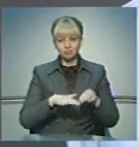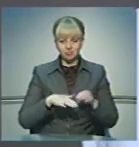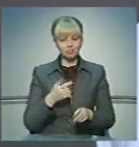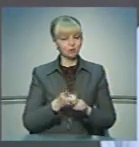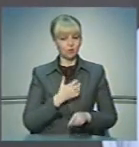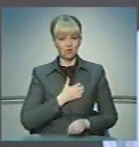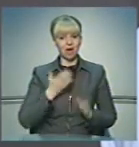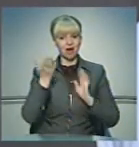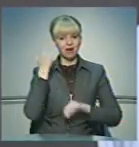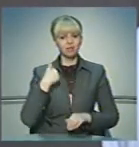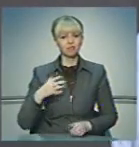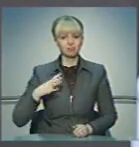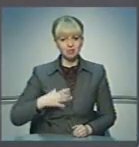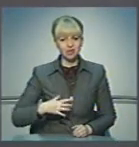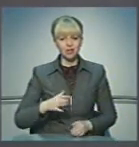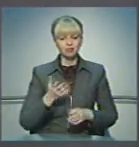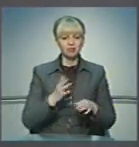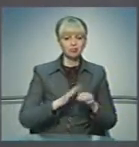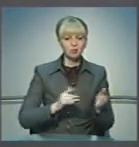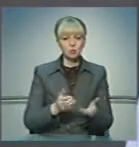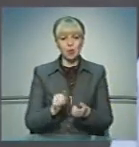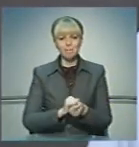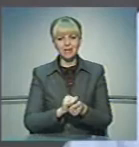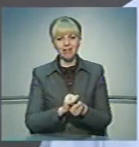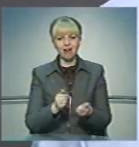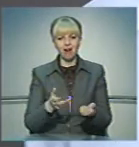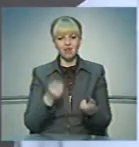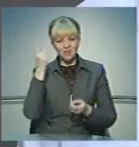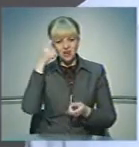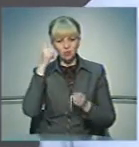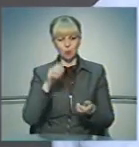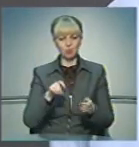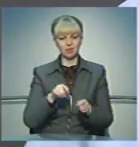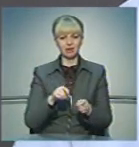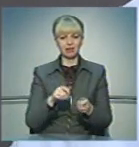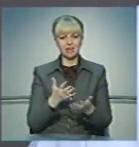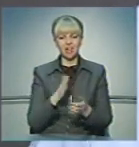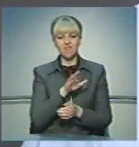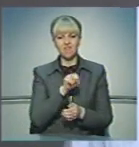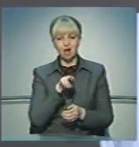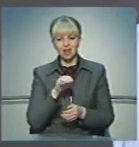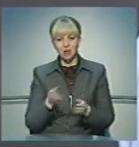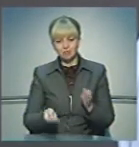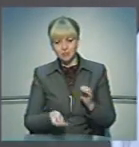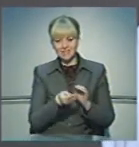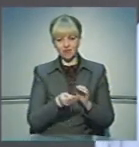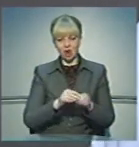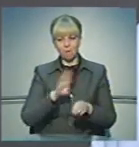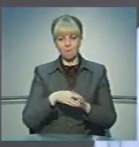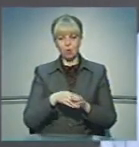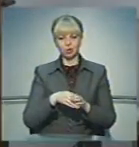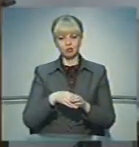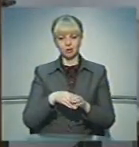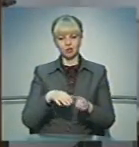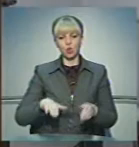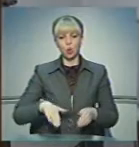важливо. Раніше нам приходилося з підручних матеріалів видумувати певні валіки, підставляти під ножки